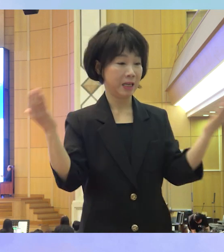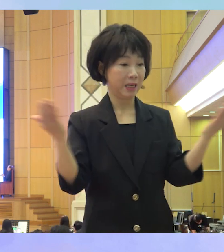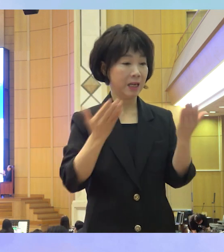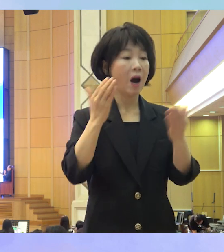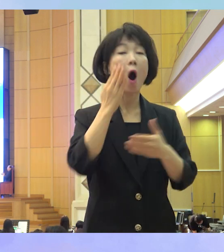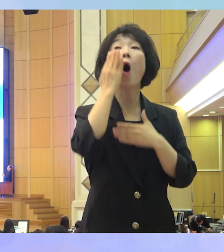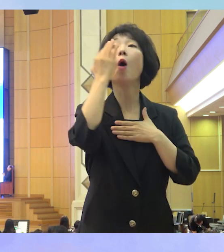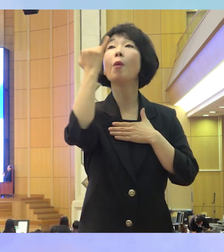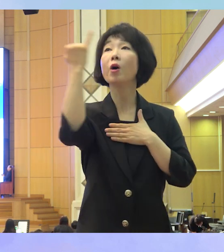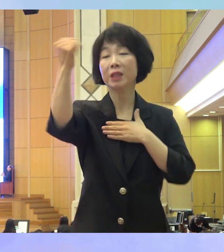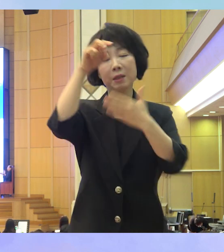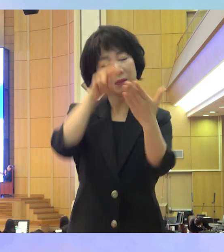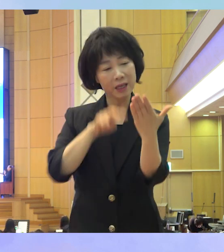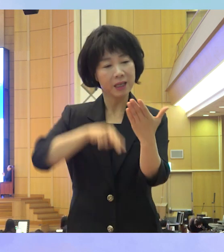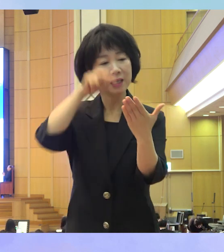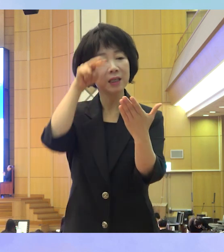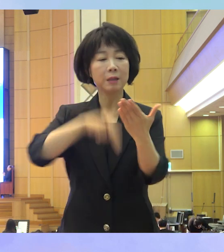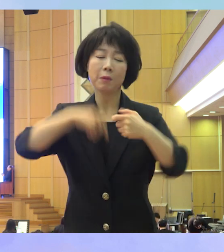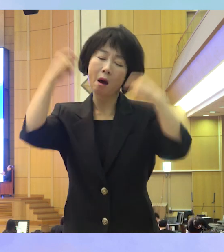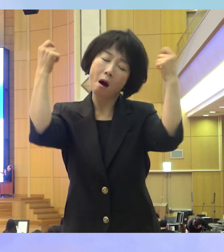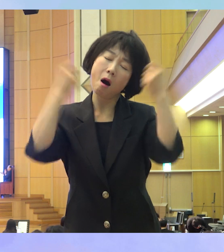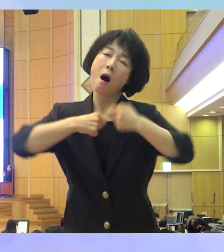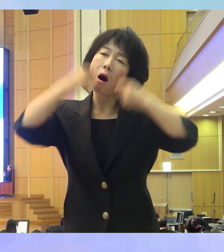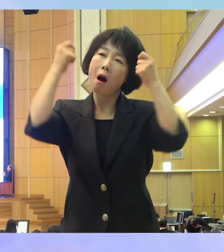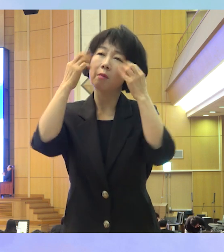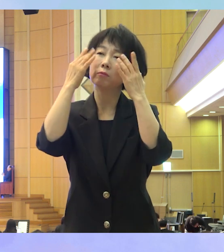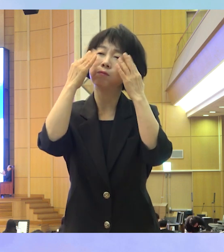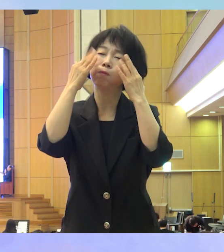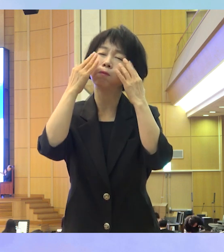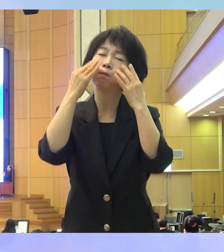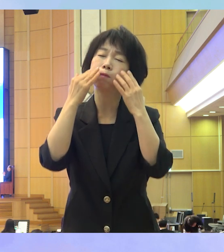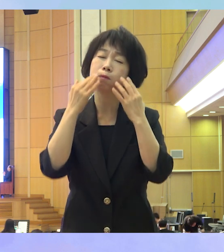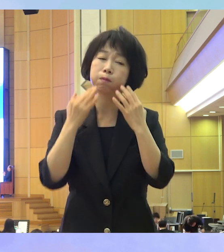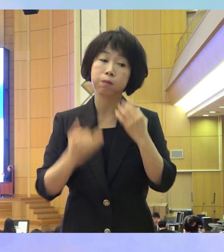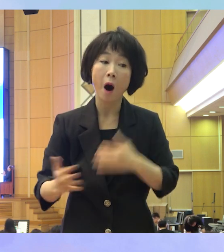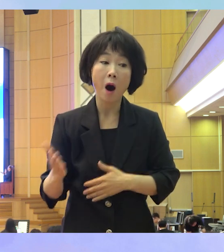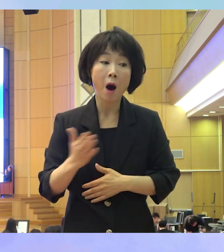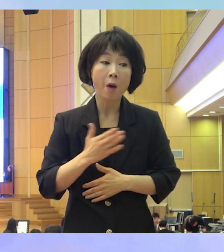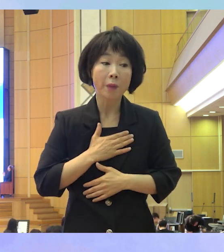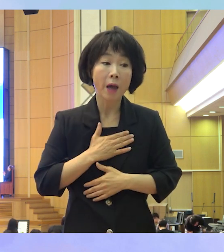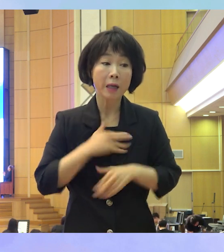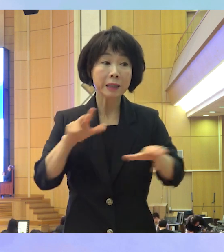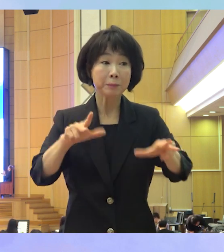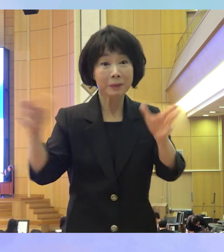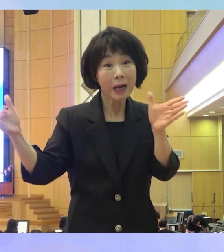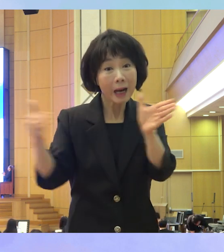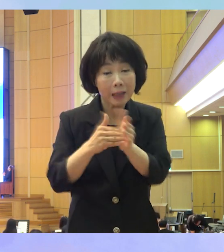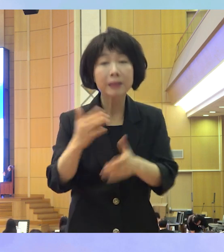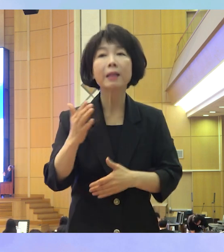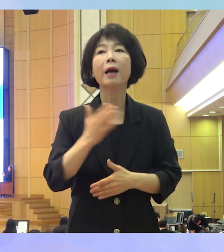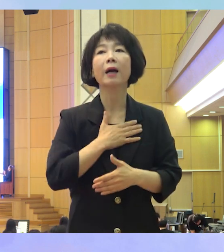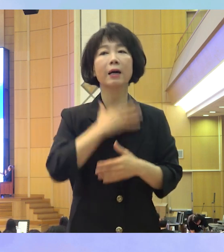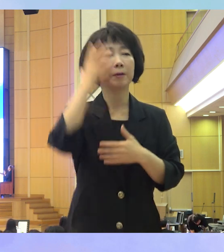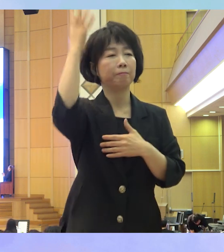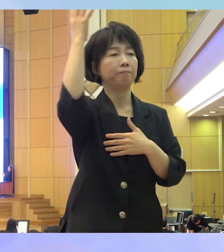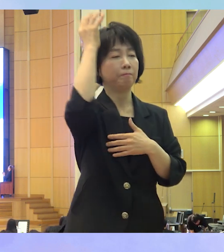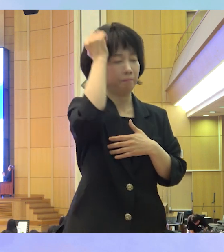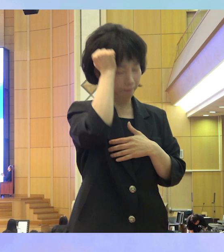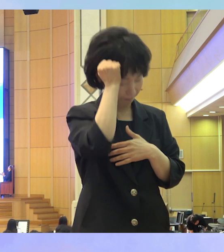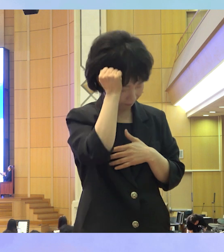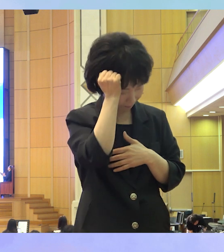돌아가시니 어머님이 읽으며 눈물 많이 흘린 것 지금까지 내가